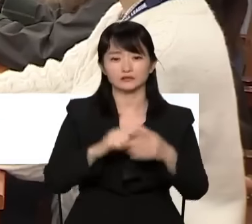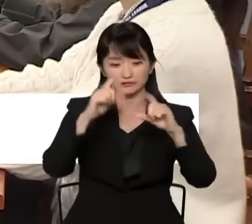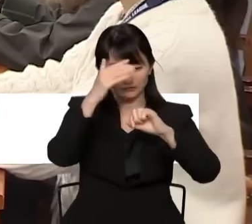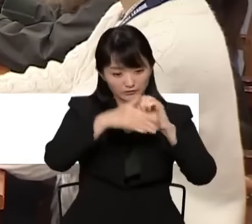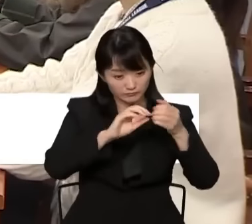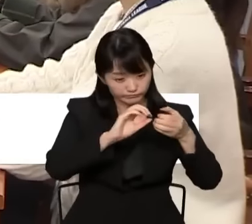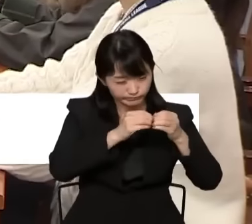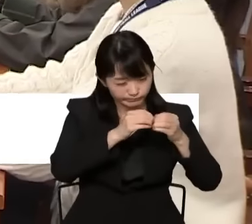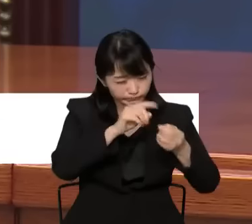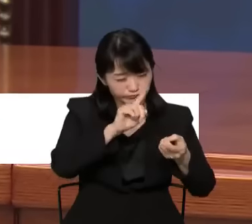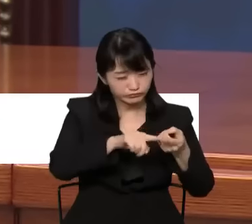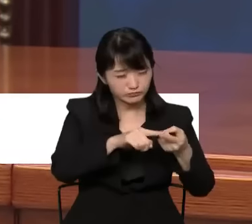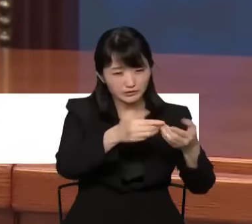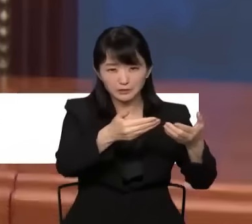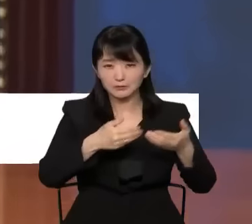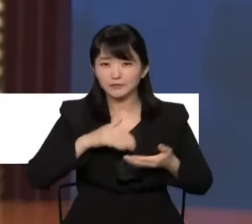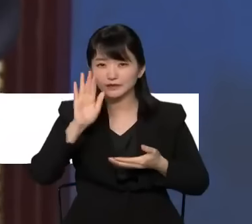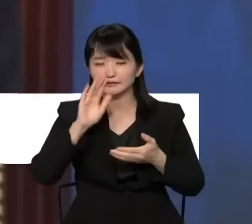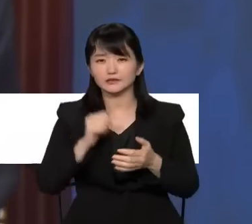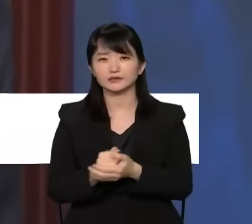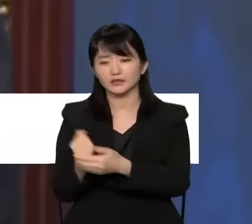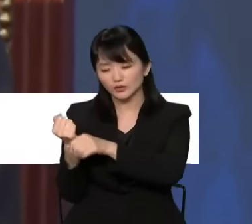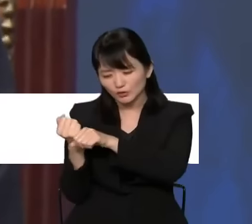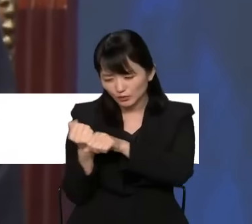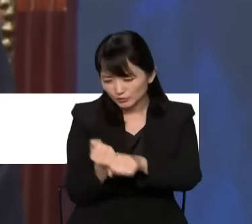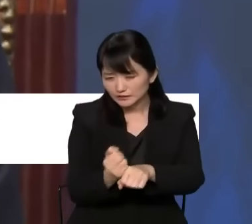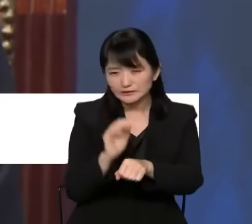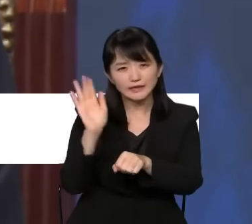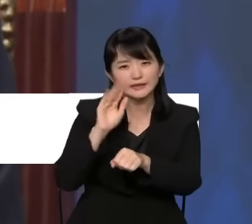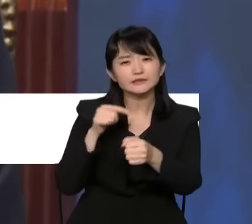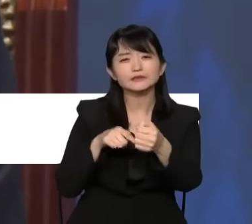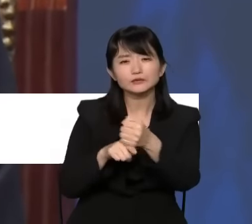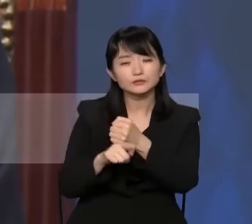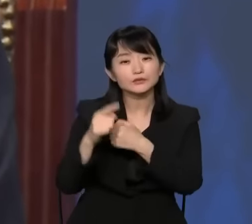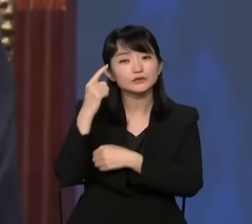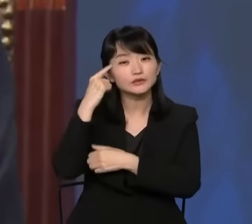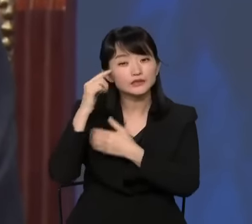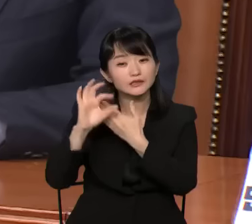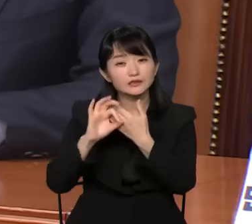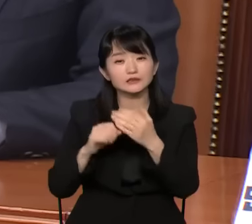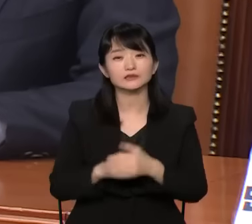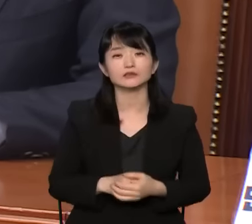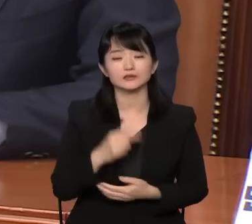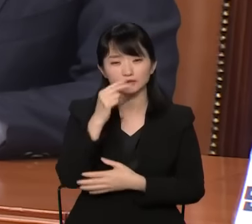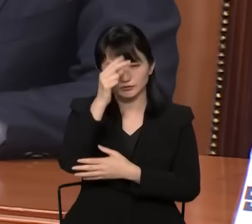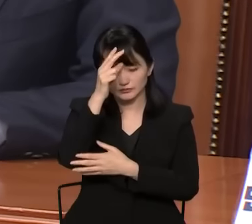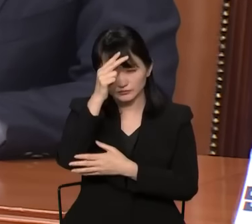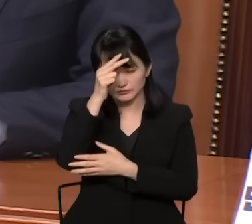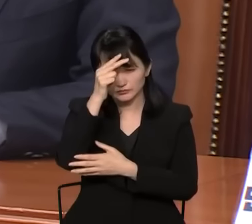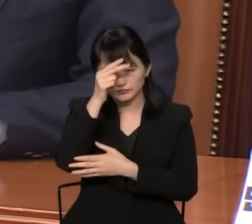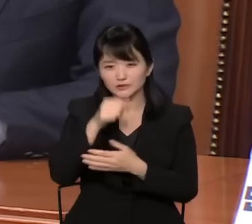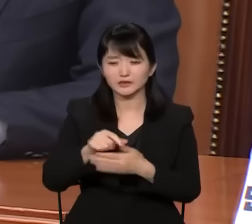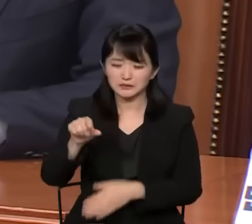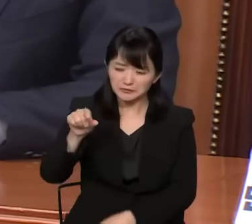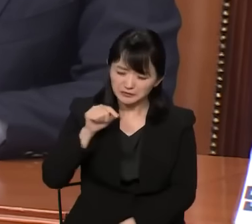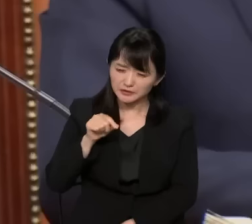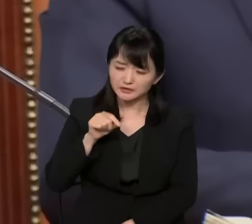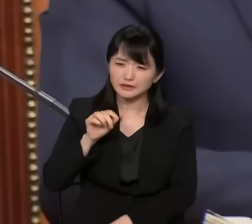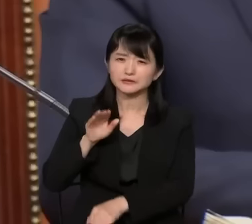그대로 받아들이지 않고 골프를 치지 않았다는 의미로 해석한다면 검찰이 문제 삼지 못할 발언이 없다는